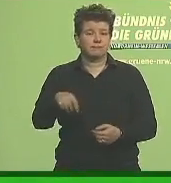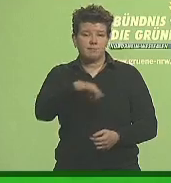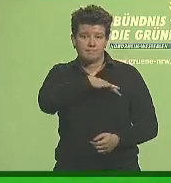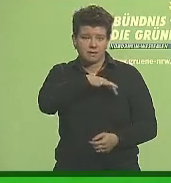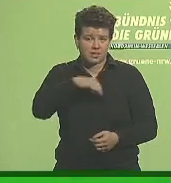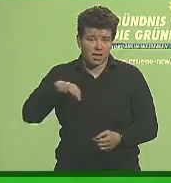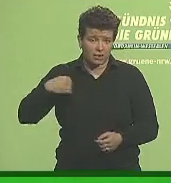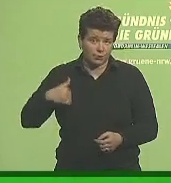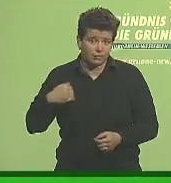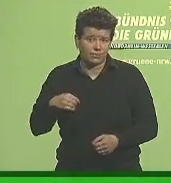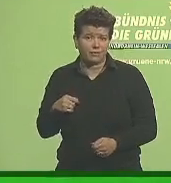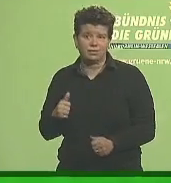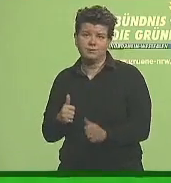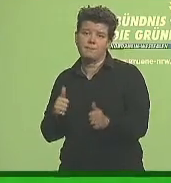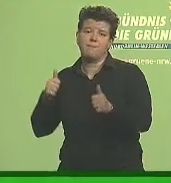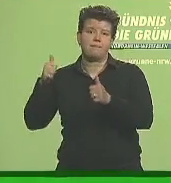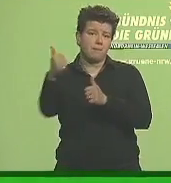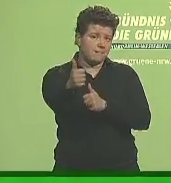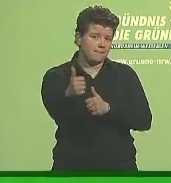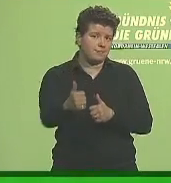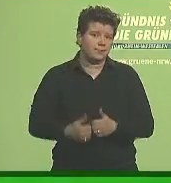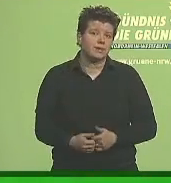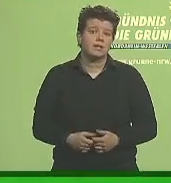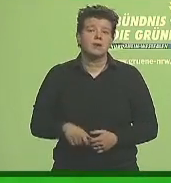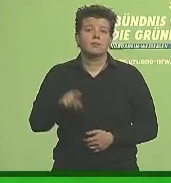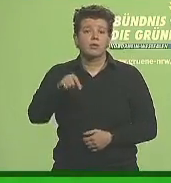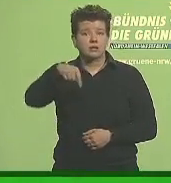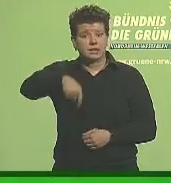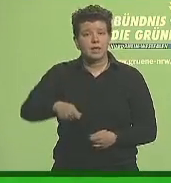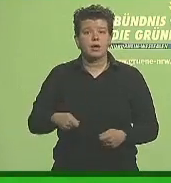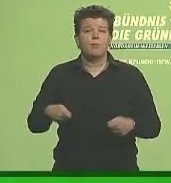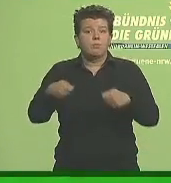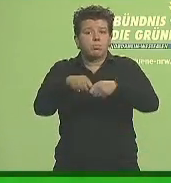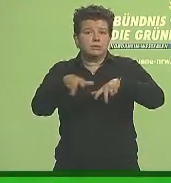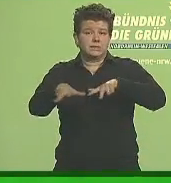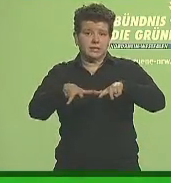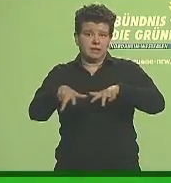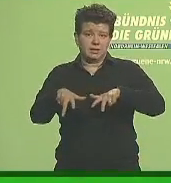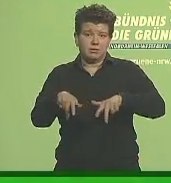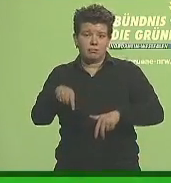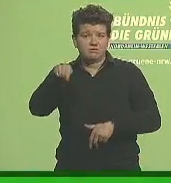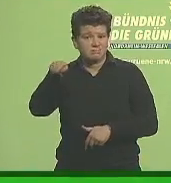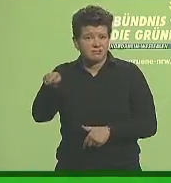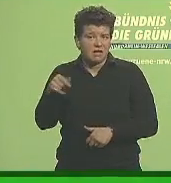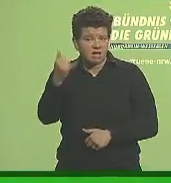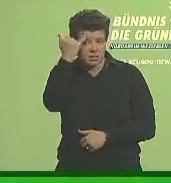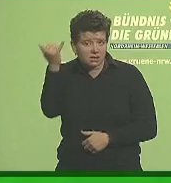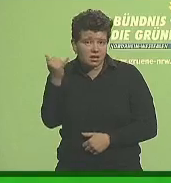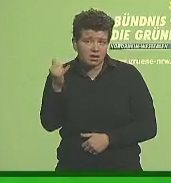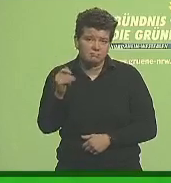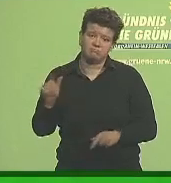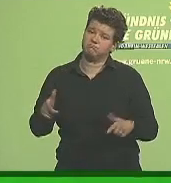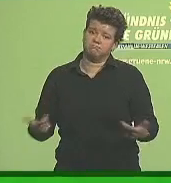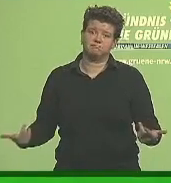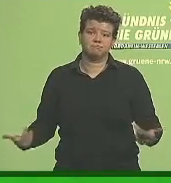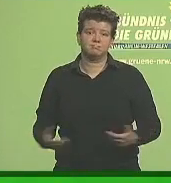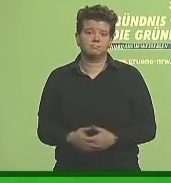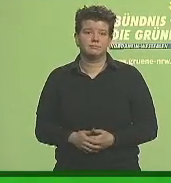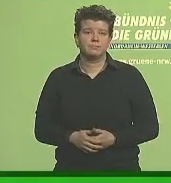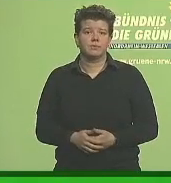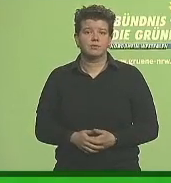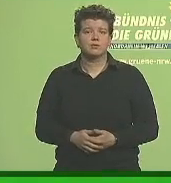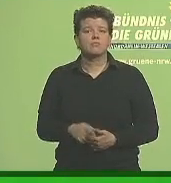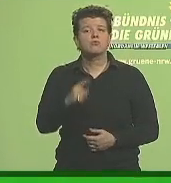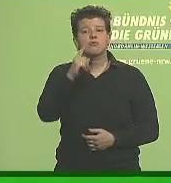da überhaupt nichts. Die Bundesregierung kommt an der Stelle gar nicht. Das Einzige, was von der Bundesregierung kommt, und das muss man sich mal auf der Zunge zergehen